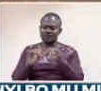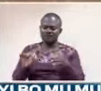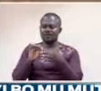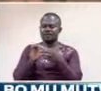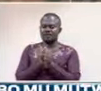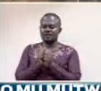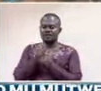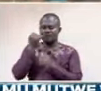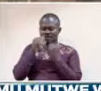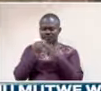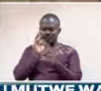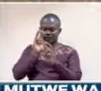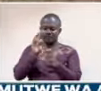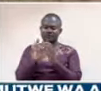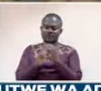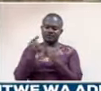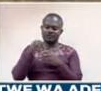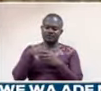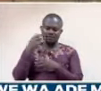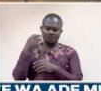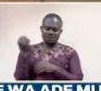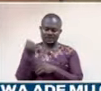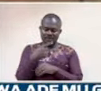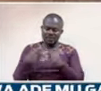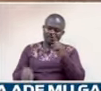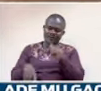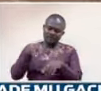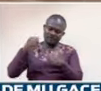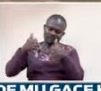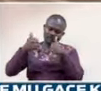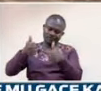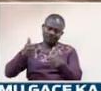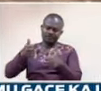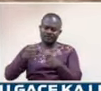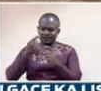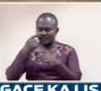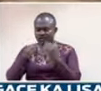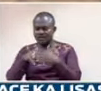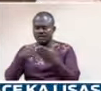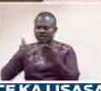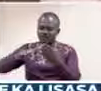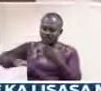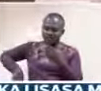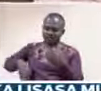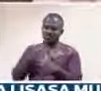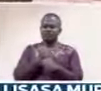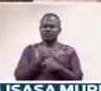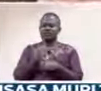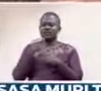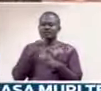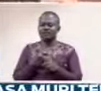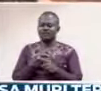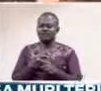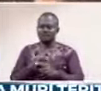duhuriraho, iyo dusanze akarere kamwe rero muri uku kwezi karesheje uwo muhigo neza tugasanga kandi kari inyuma, dukora icyo twise